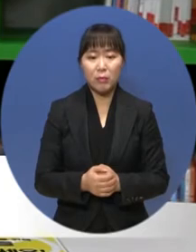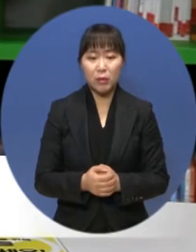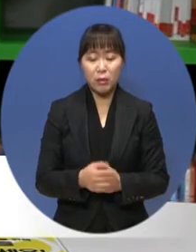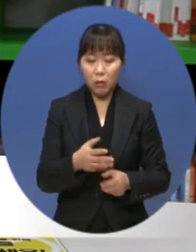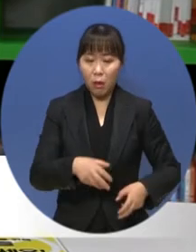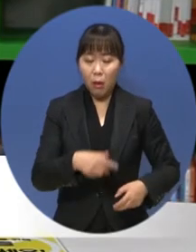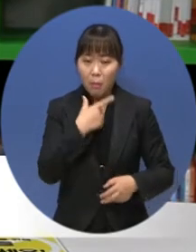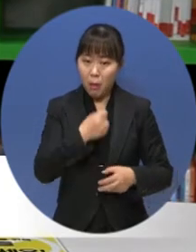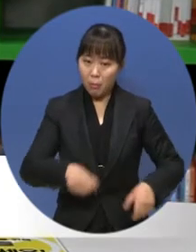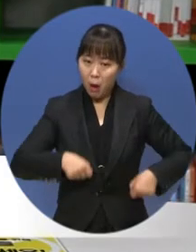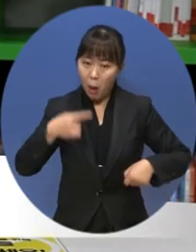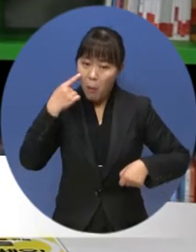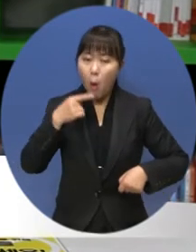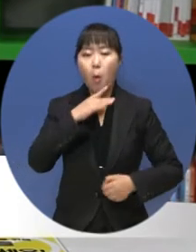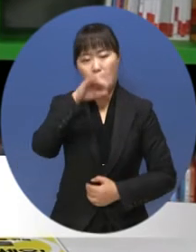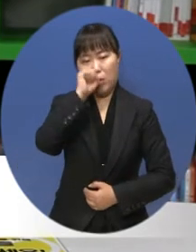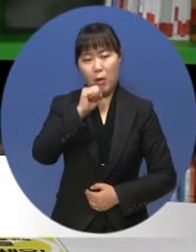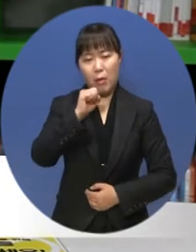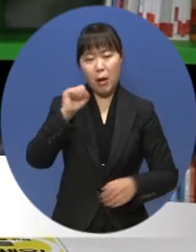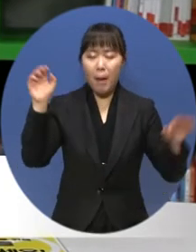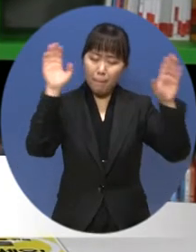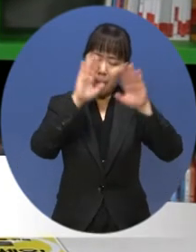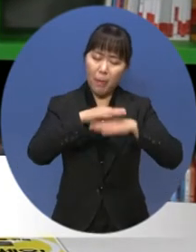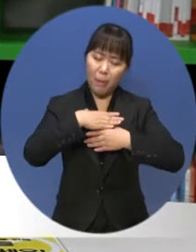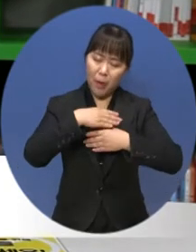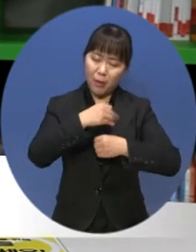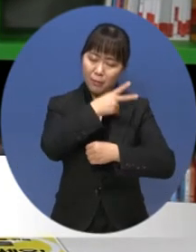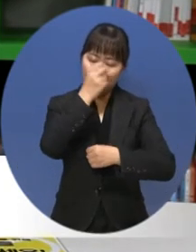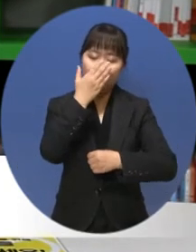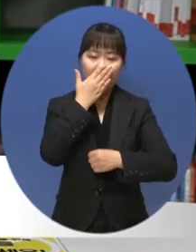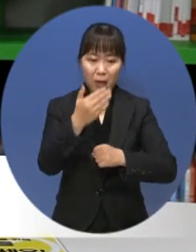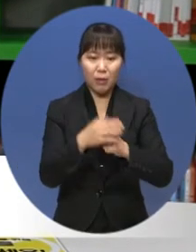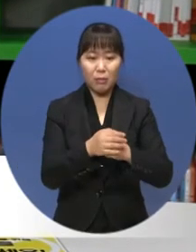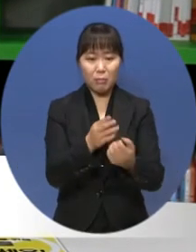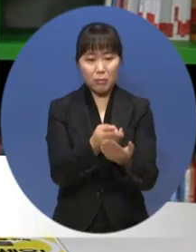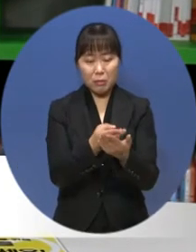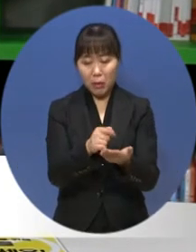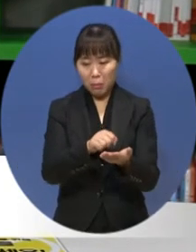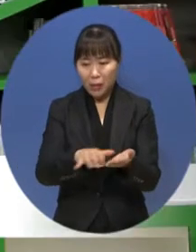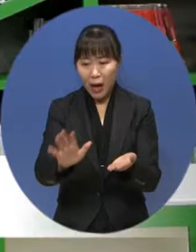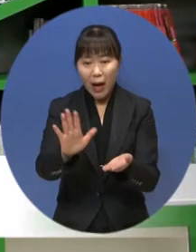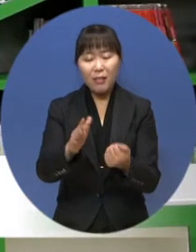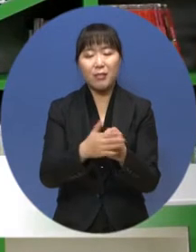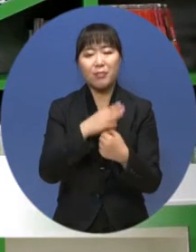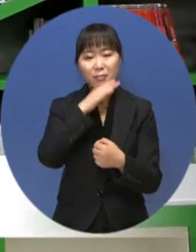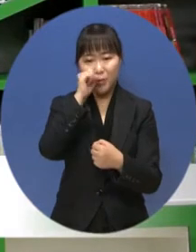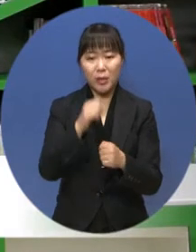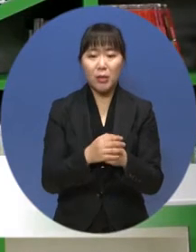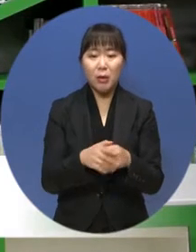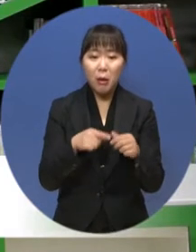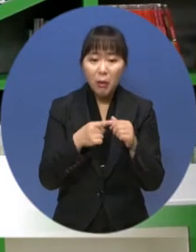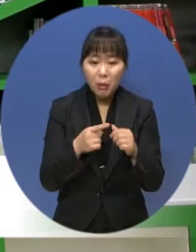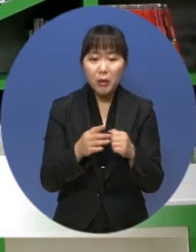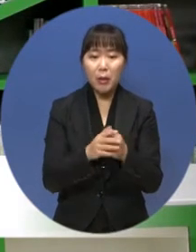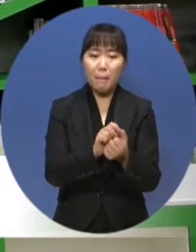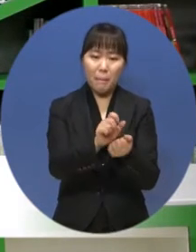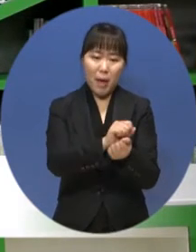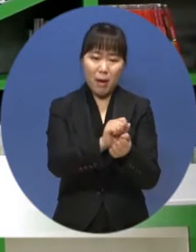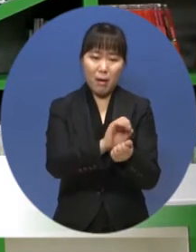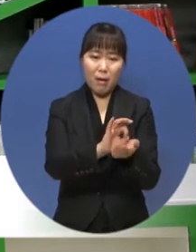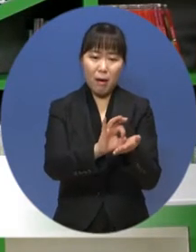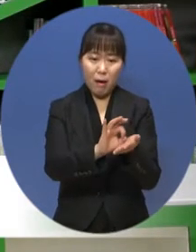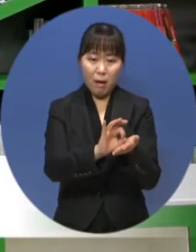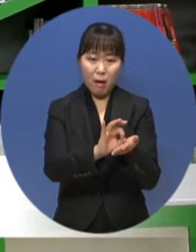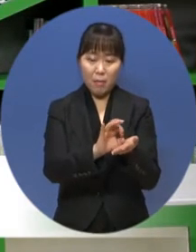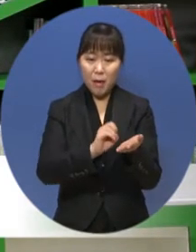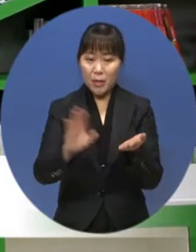해보니까 너무 좋아해요. 밤에 맘 놓고 잘 수가 있고 침대에다 안 버리니까 좋아해요. 첫째는 빨아 써서